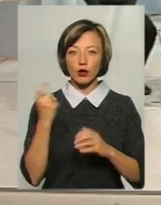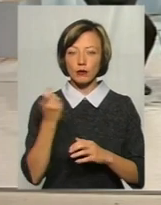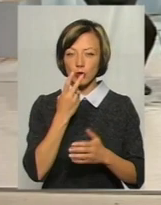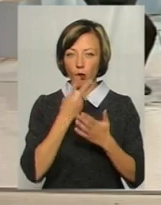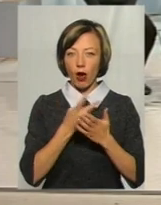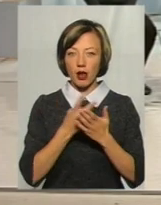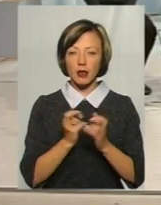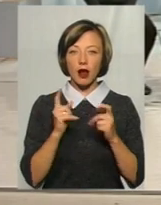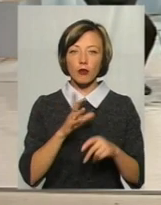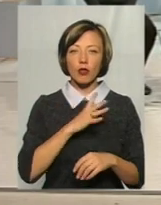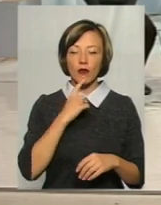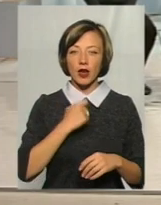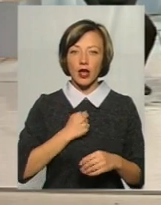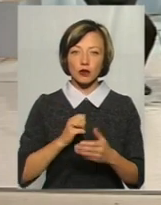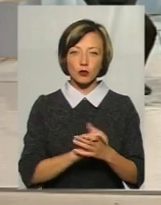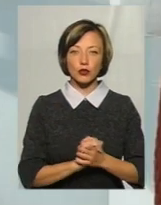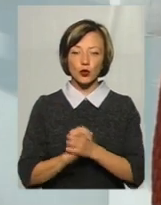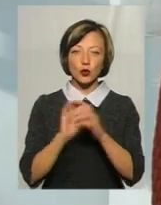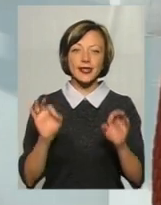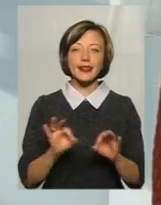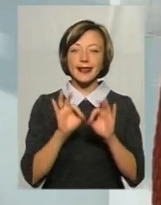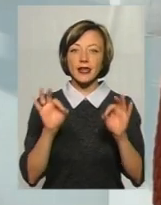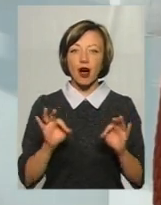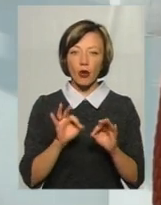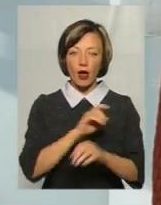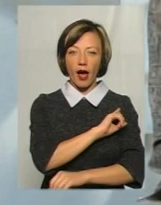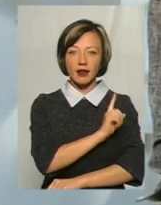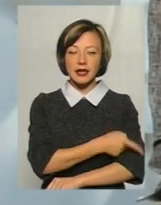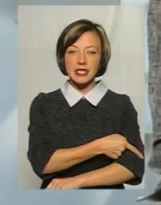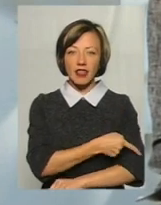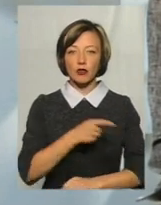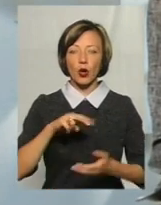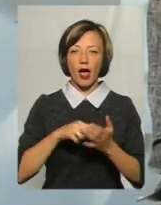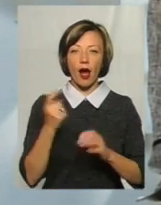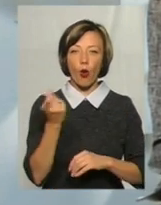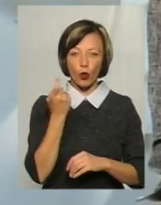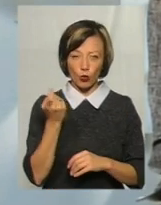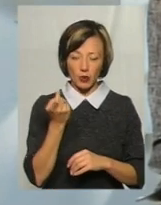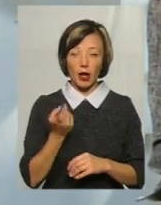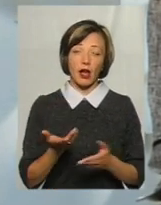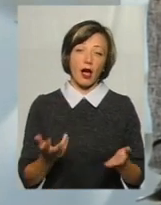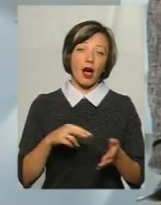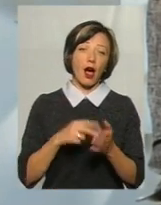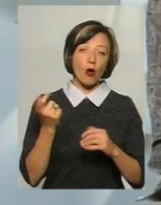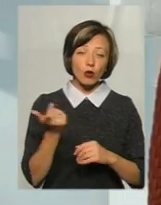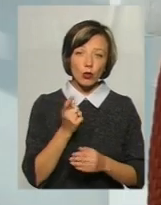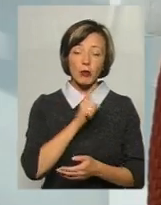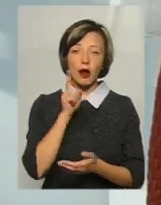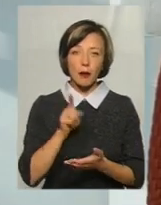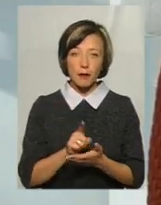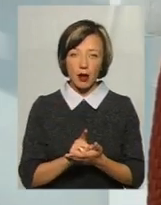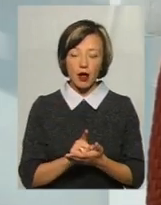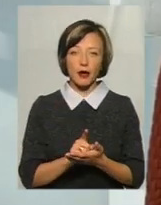було в Радянському Союзі, ніякої екстенсивної економіки. Тобто економіка має